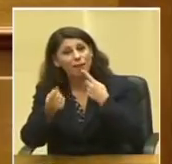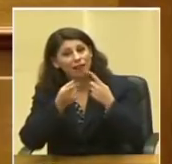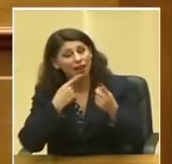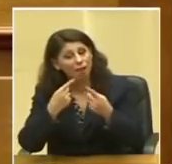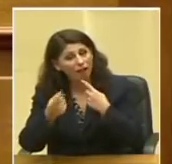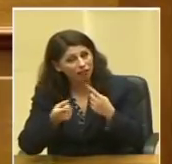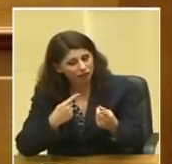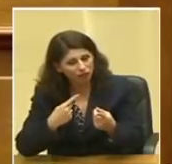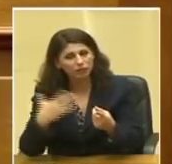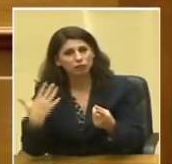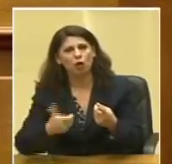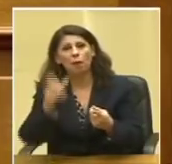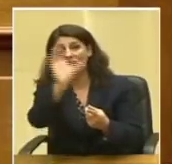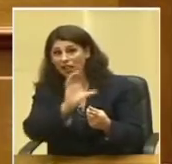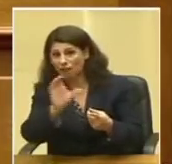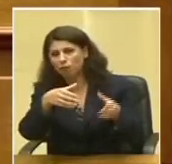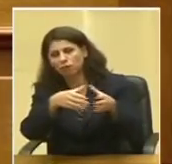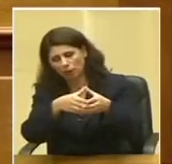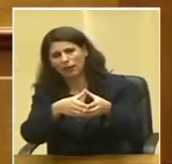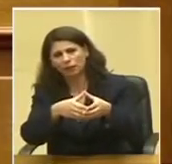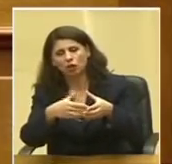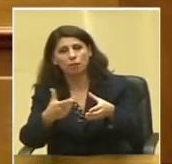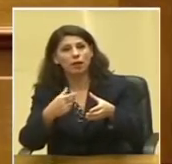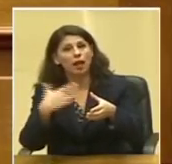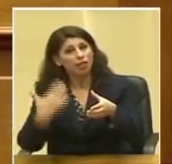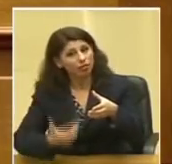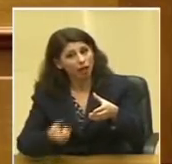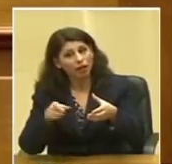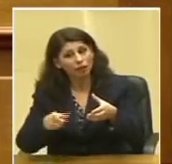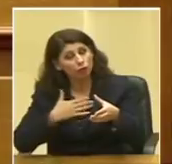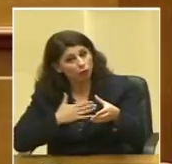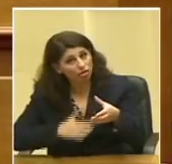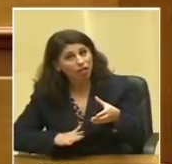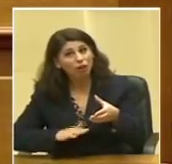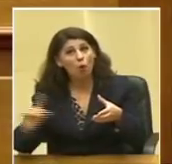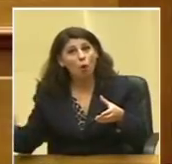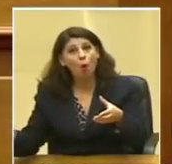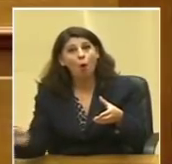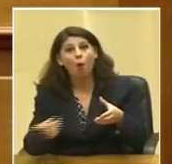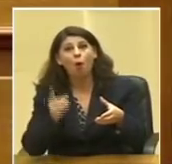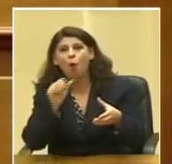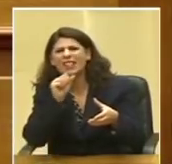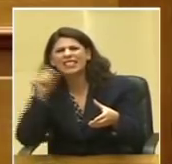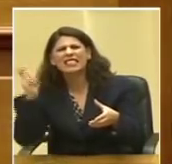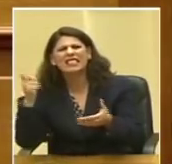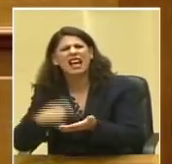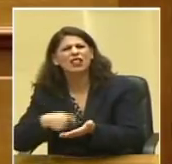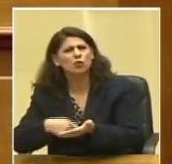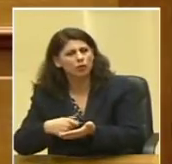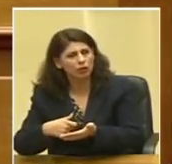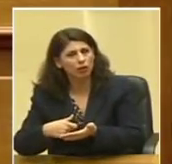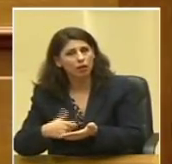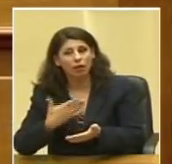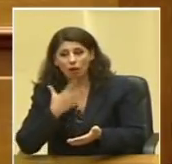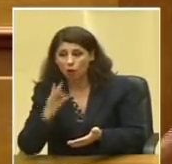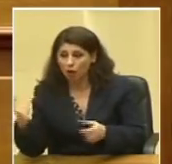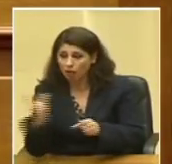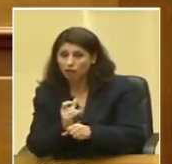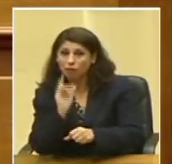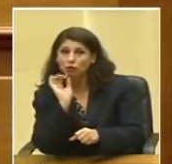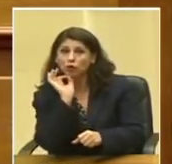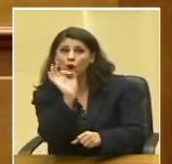επιθυμητό αποτέλεσμα για τους συνταξιούχους, γιατί είχαμε εξασφαλίσει την επίτευξη των στόχων και